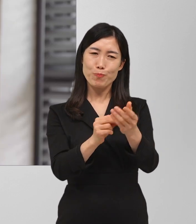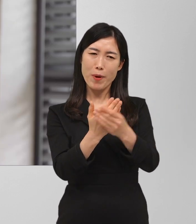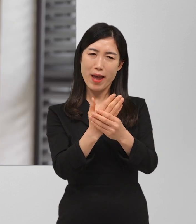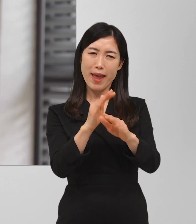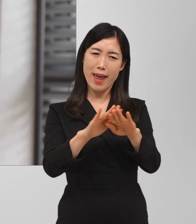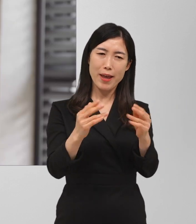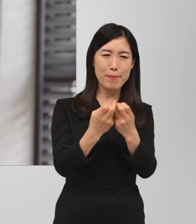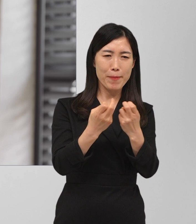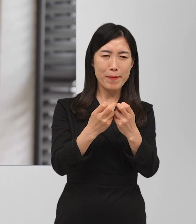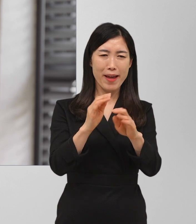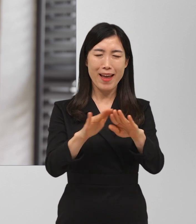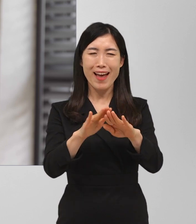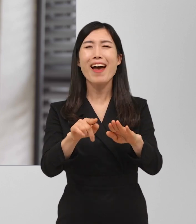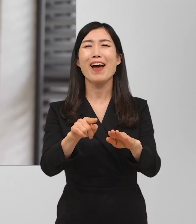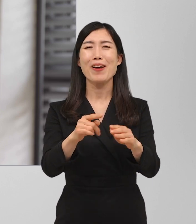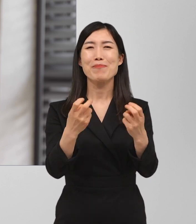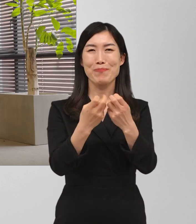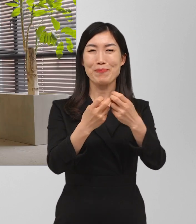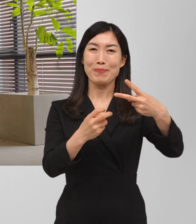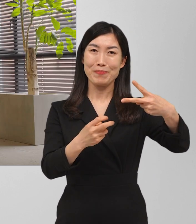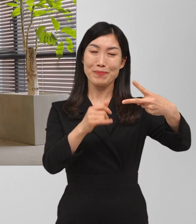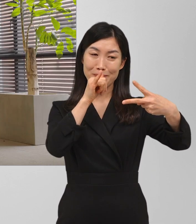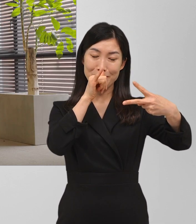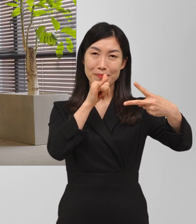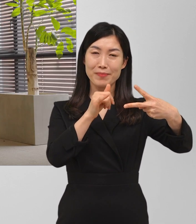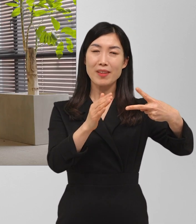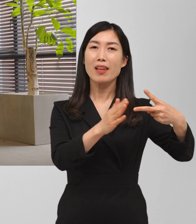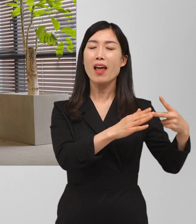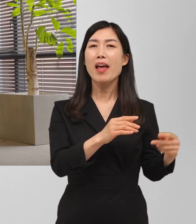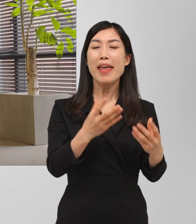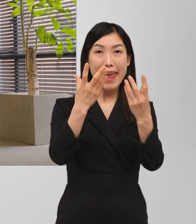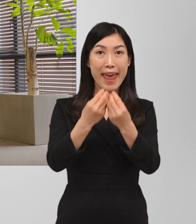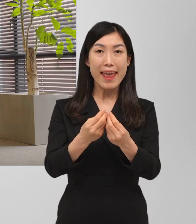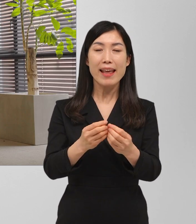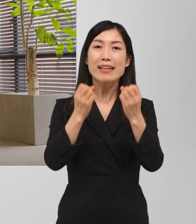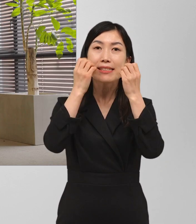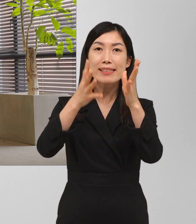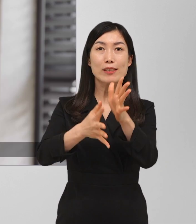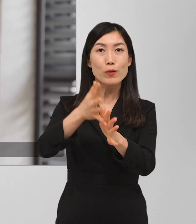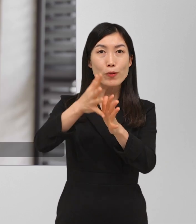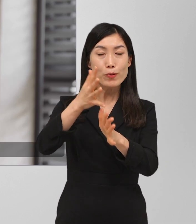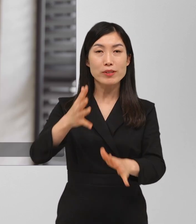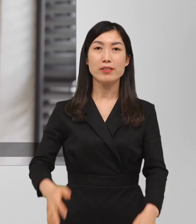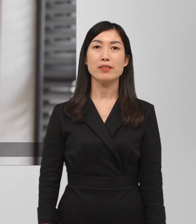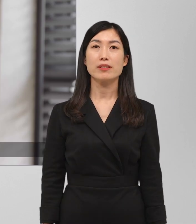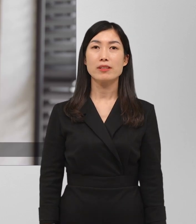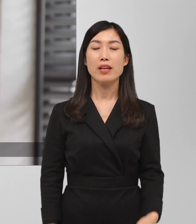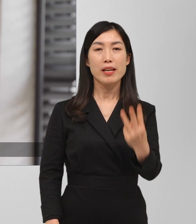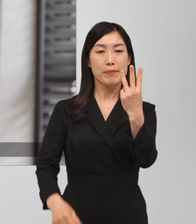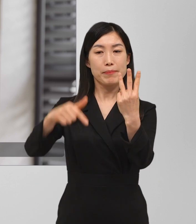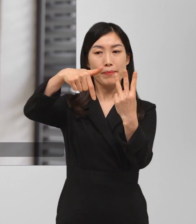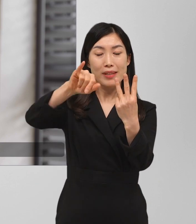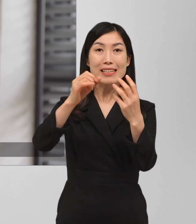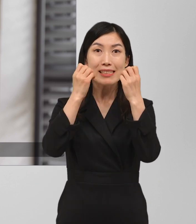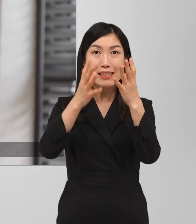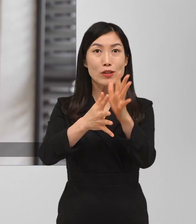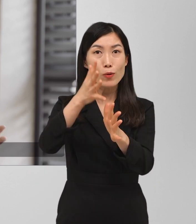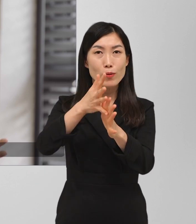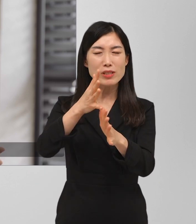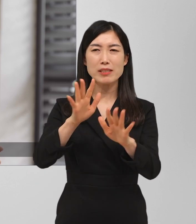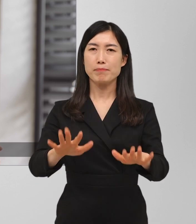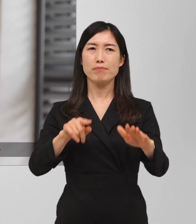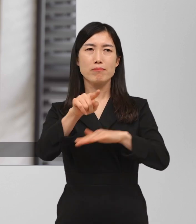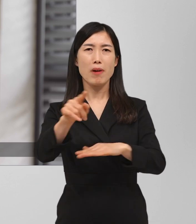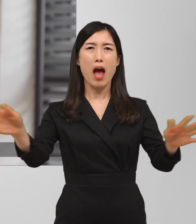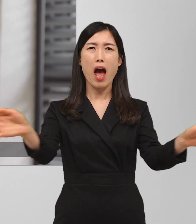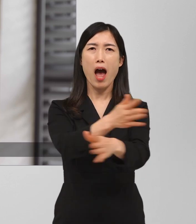하기 위한 방법, 이 두 가지 방법이 있는데 어떤 신도시를 한번 예시로 들어보겠습니다. 상기 신도시는 지금 아마 가시면